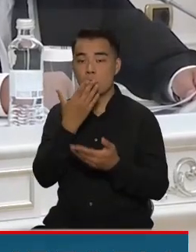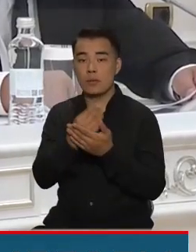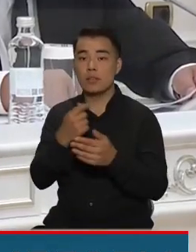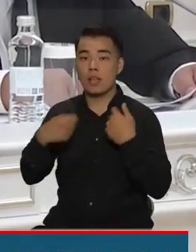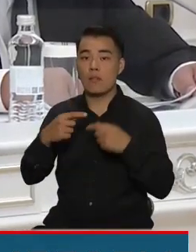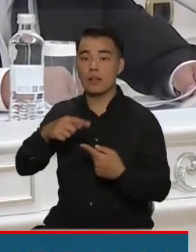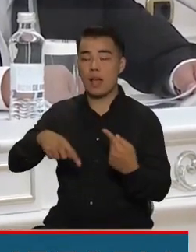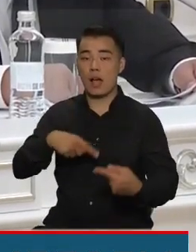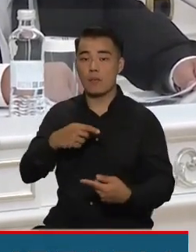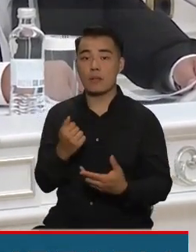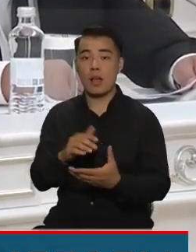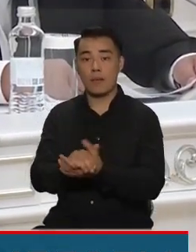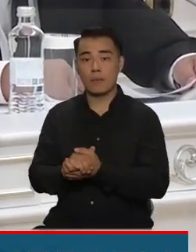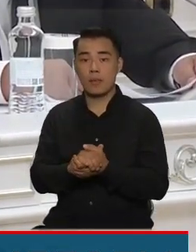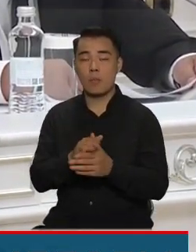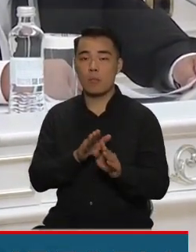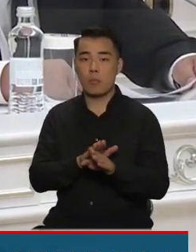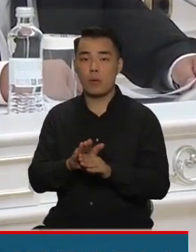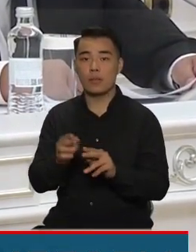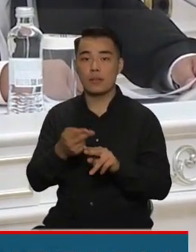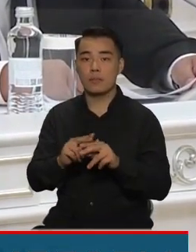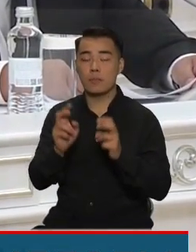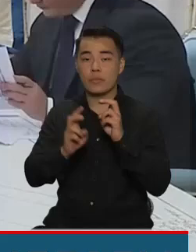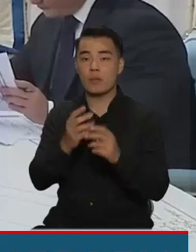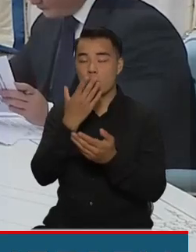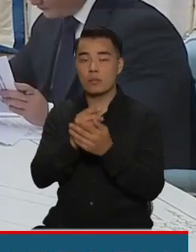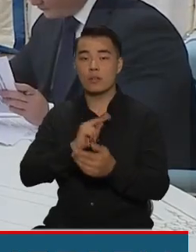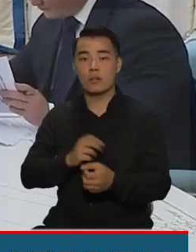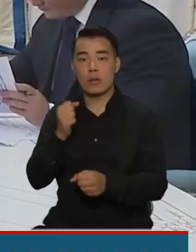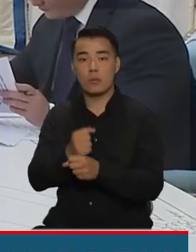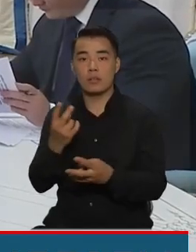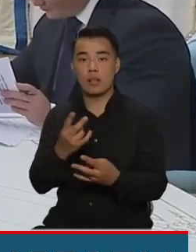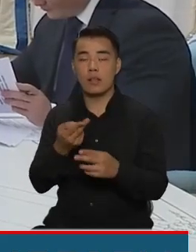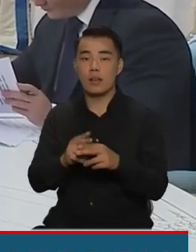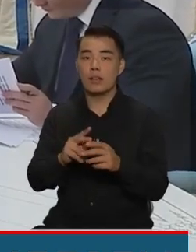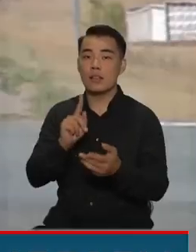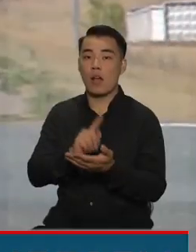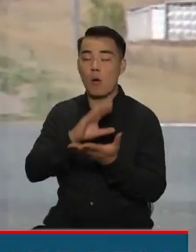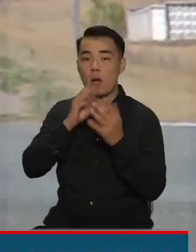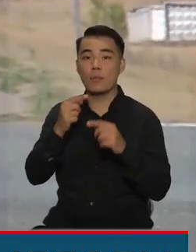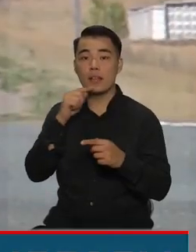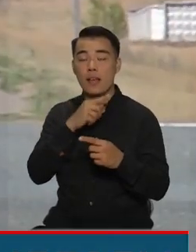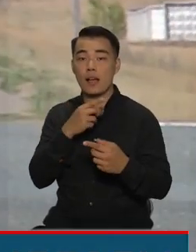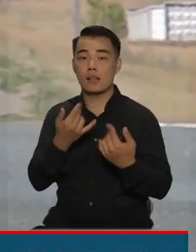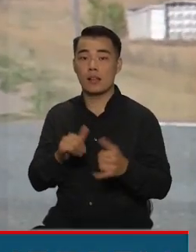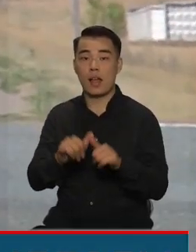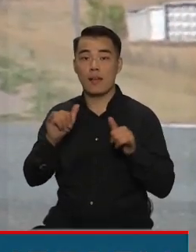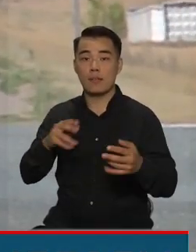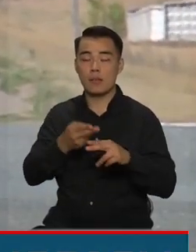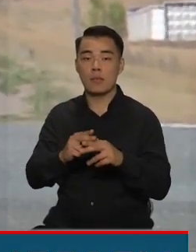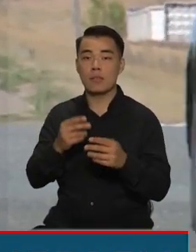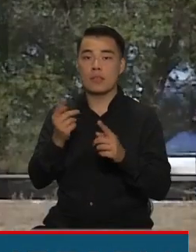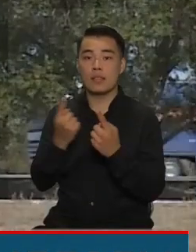алмасу бағытында ғана елдеріміздің нарығын ашу мәселелерімен айналысуға тиіс. Ал нарықтың дамуы тасымалға да тікелей байланысты. Сондықтан